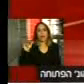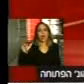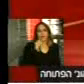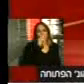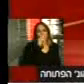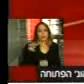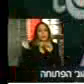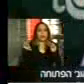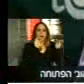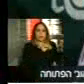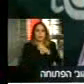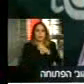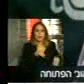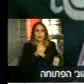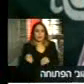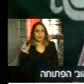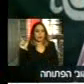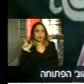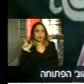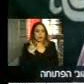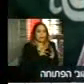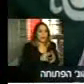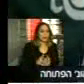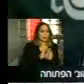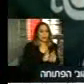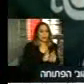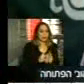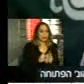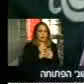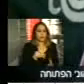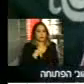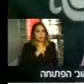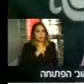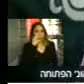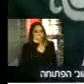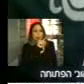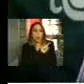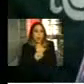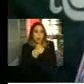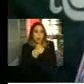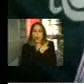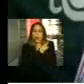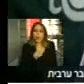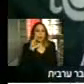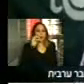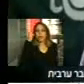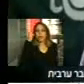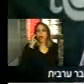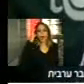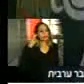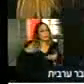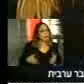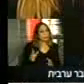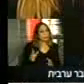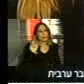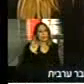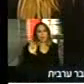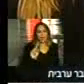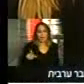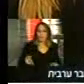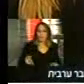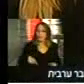בין הטורקיה לבין ארצות הברית. ומה שמעניין אצל הבחור הזה זה מה שהוא לא. הוא לא דובר ערבית מלידה, הוא לא חי בשום